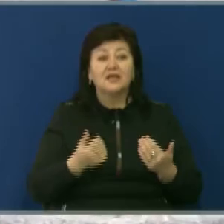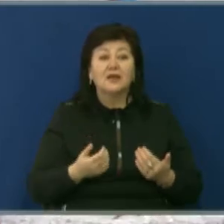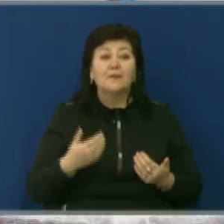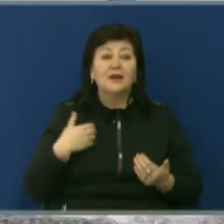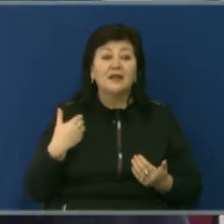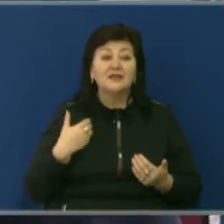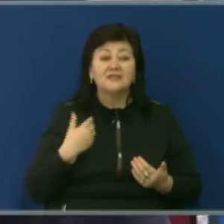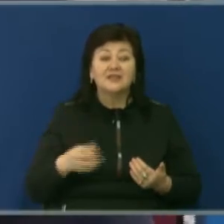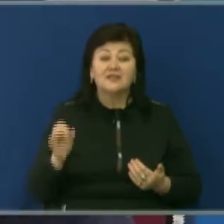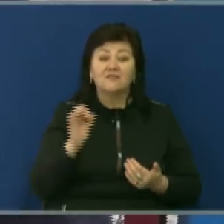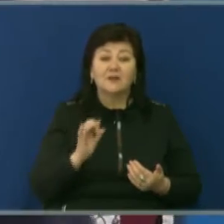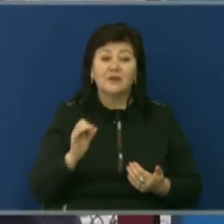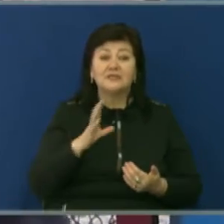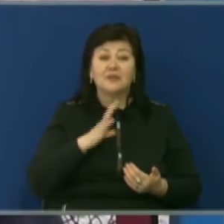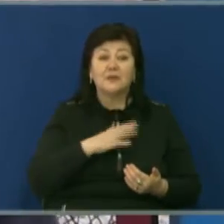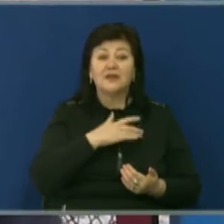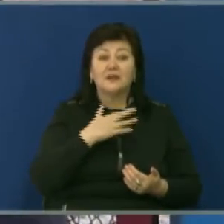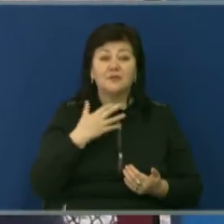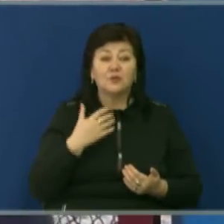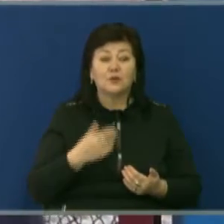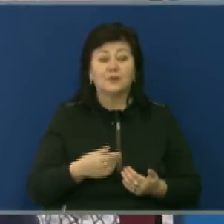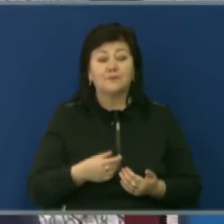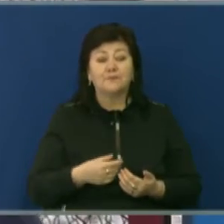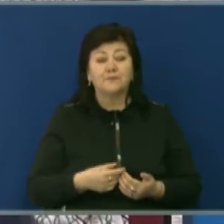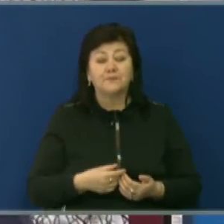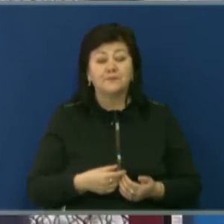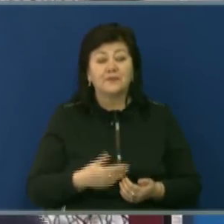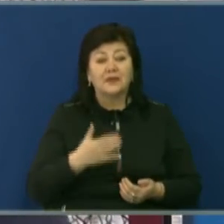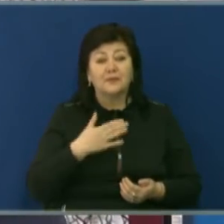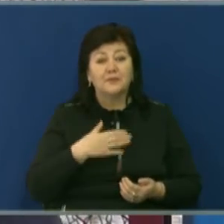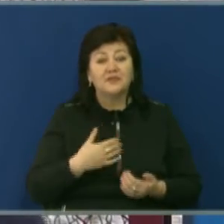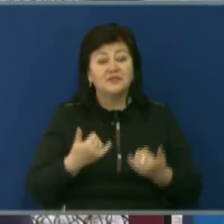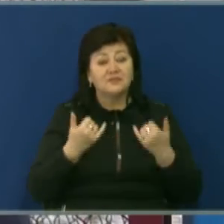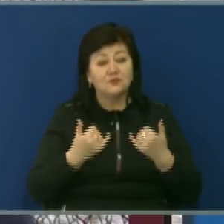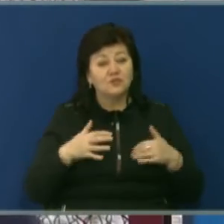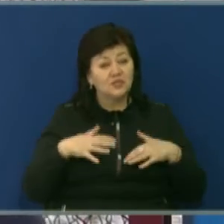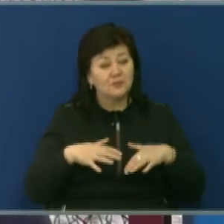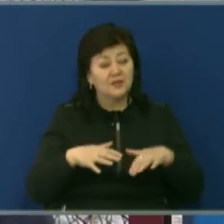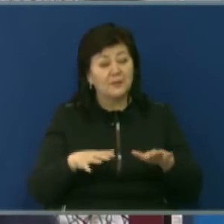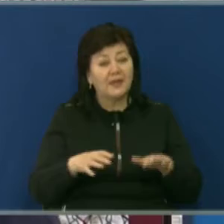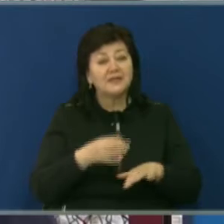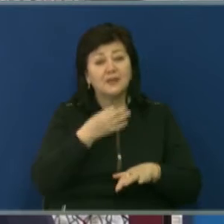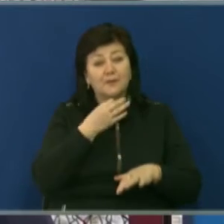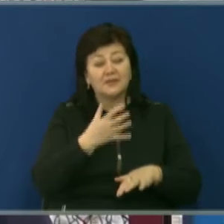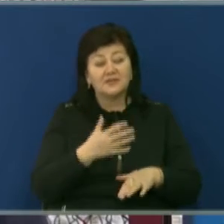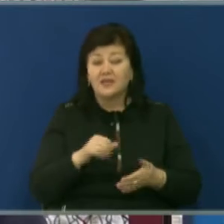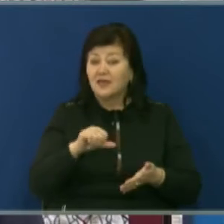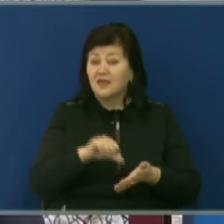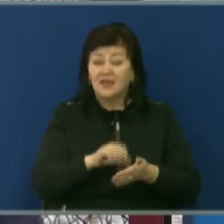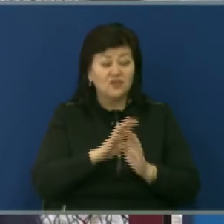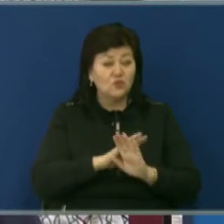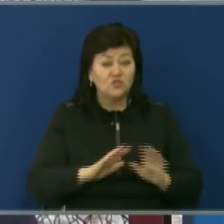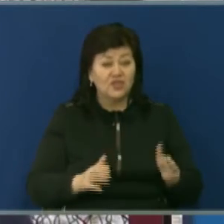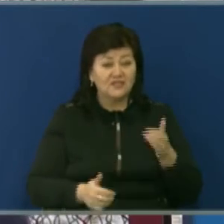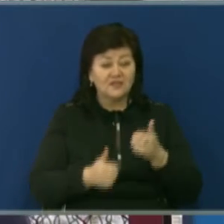пайдалы нәрсе білдім. Мне очень понравилось сегодняшнее. Маған бүгінгі шара өте ұнады. Байқауларға қатыспасам да, басқалардың